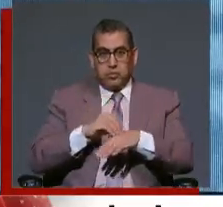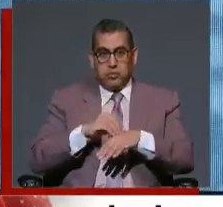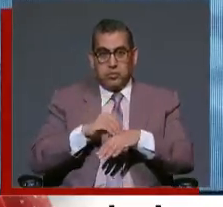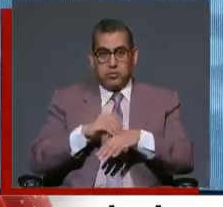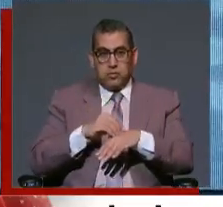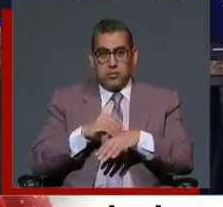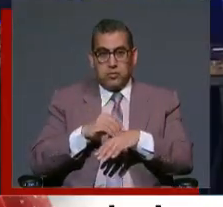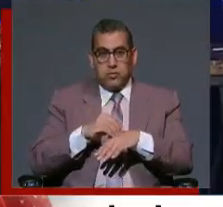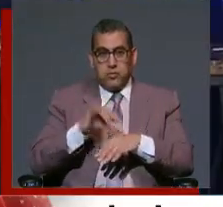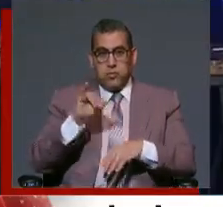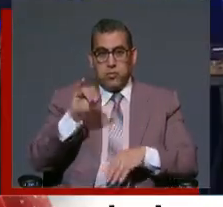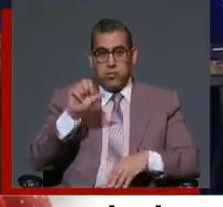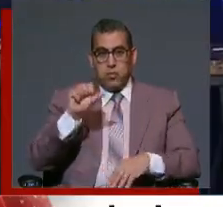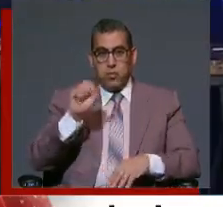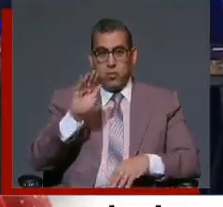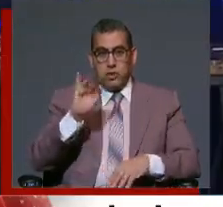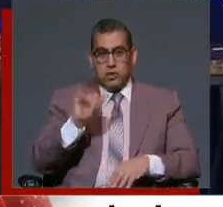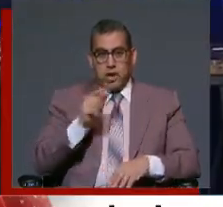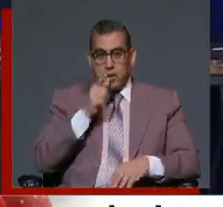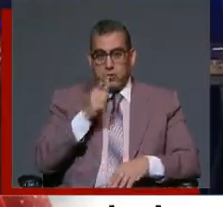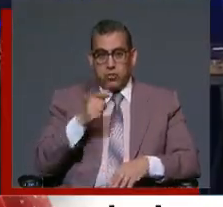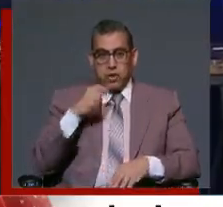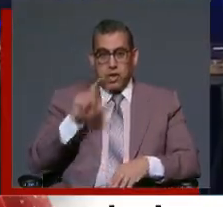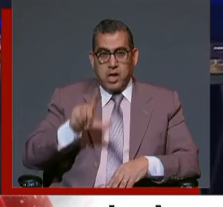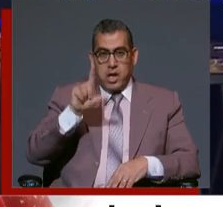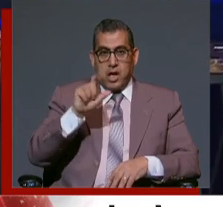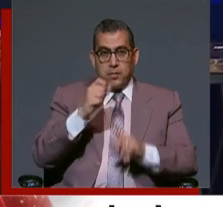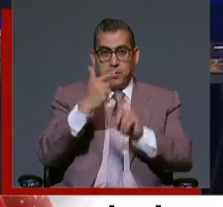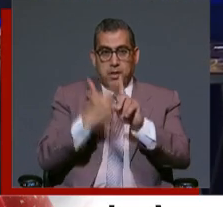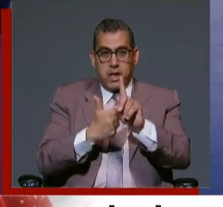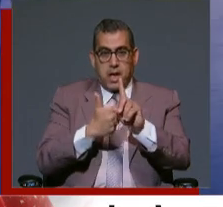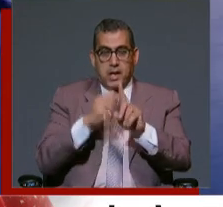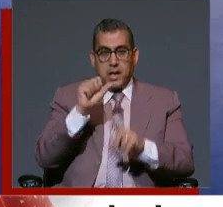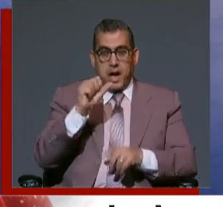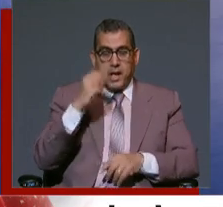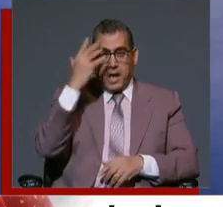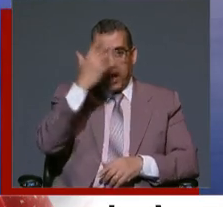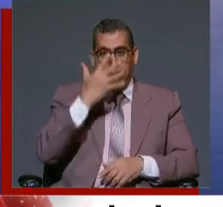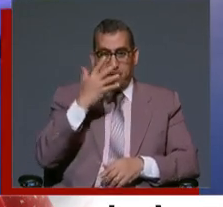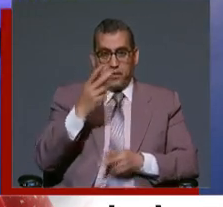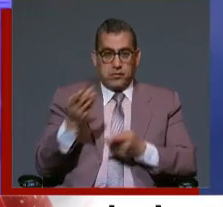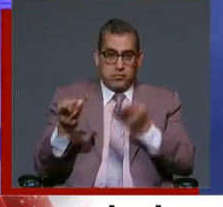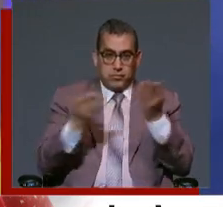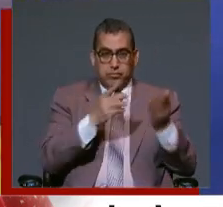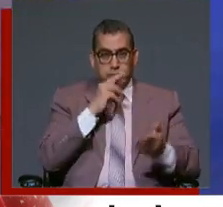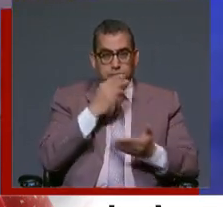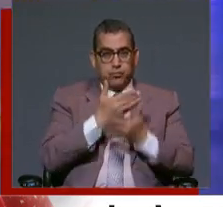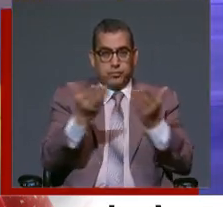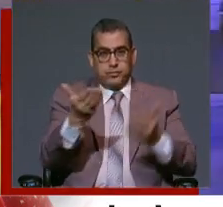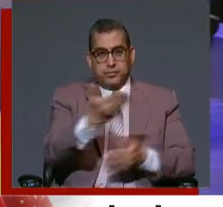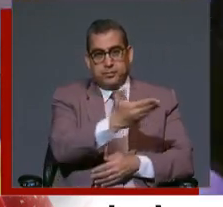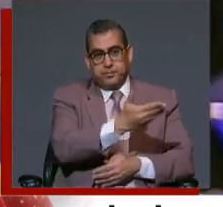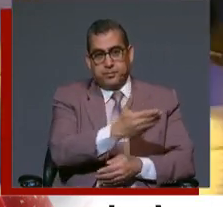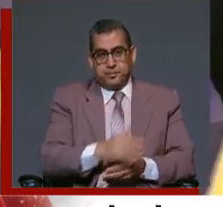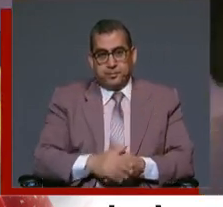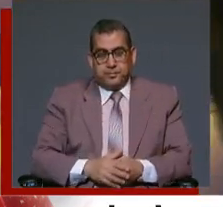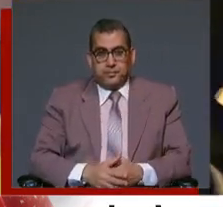السيد موسى فقي محمد رئيس مفوضية الاتحاد الأفريقي ليدلي ببيانه.